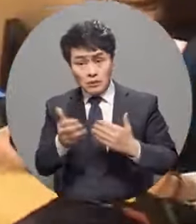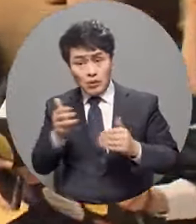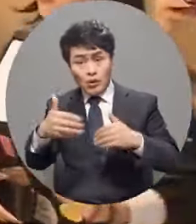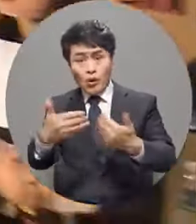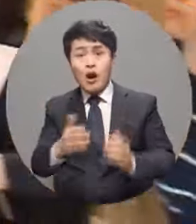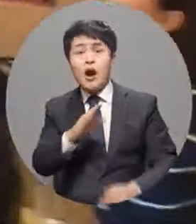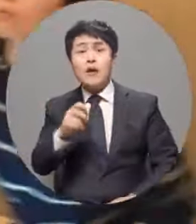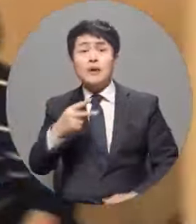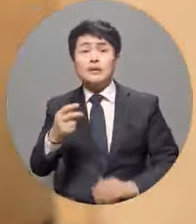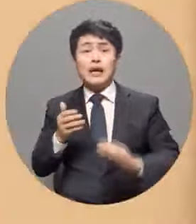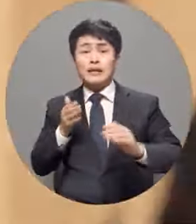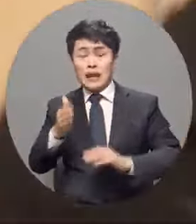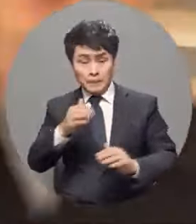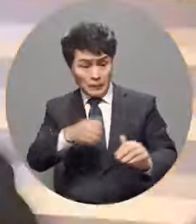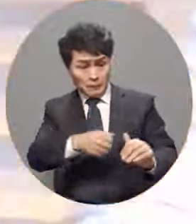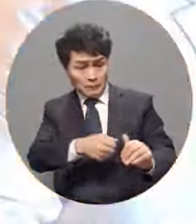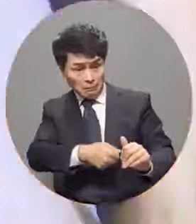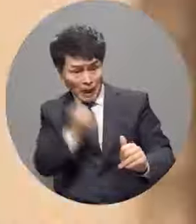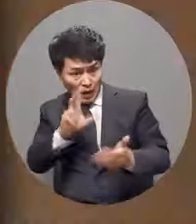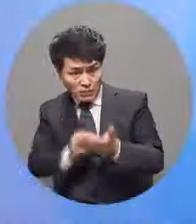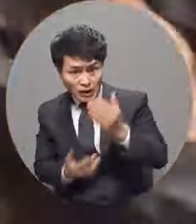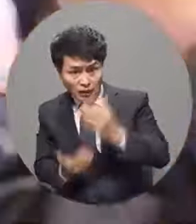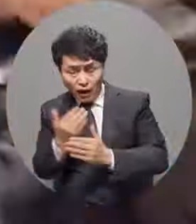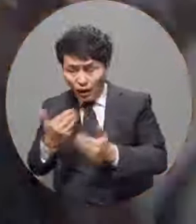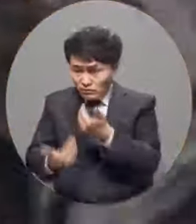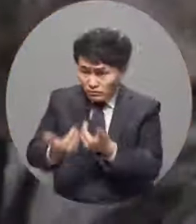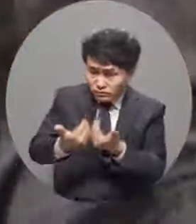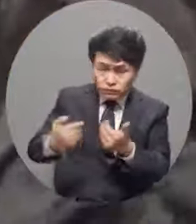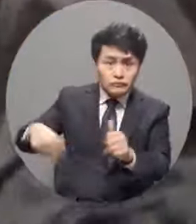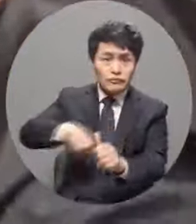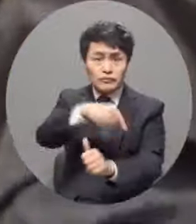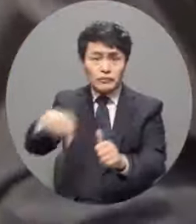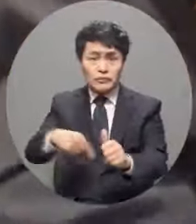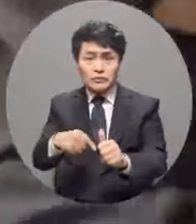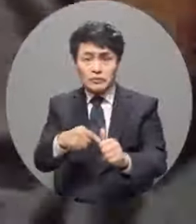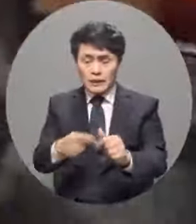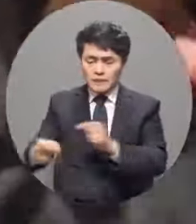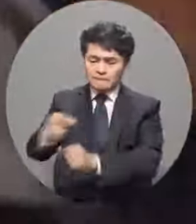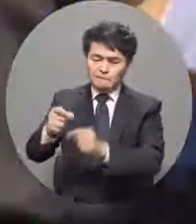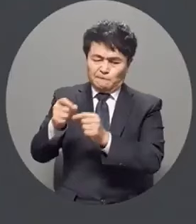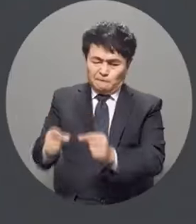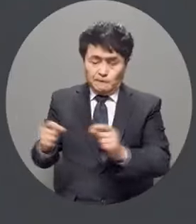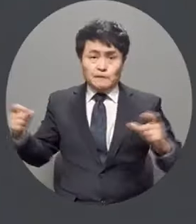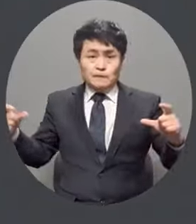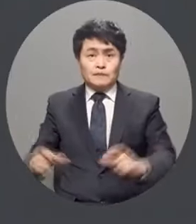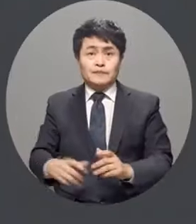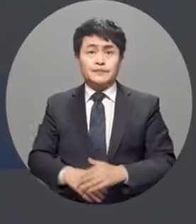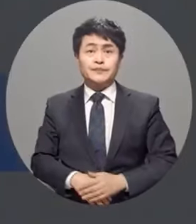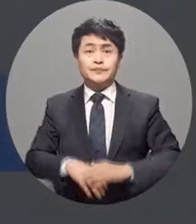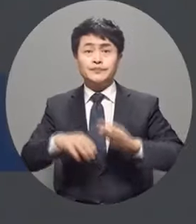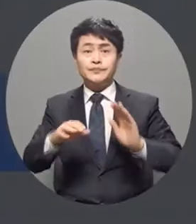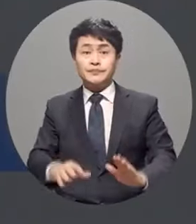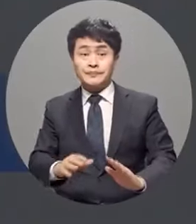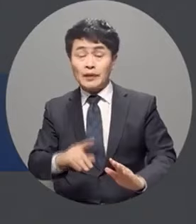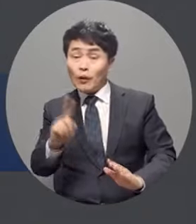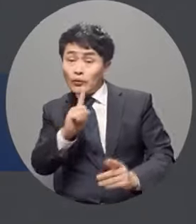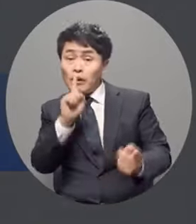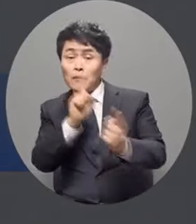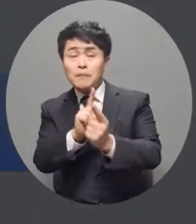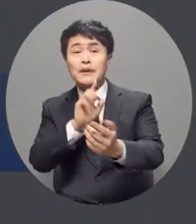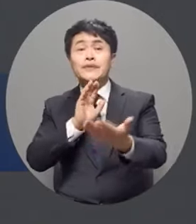박단 전공의 대표 탄핵 움직임이 일면서 파열음이 생기는 가운데 봉합에 나선 셈입니다. 어떤 만남이 있은